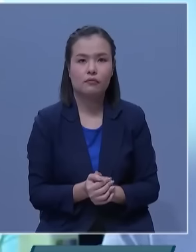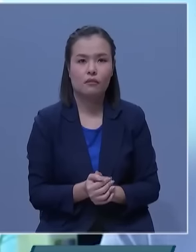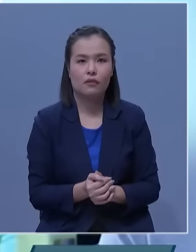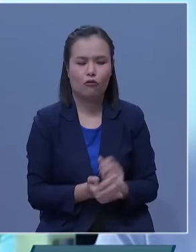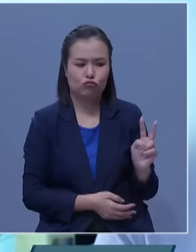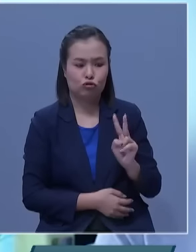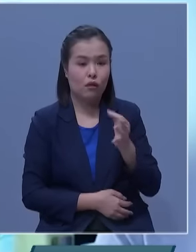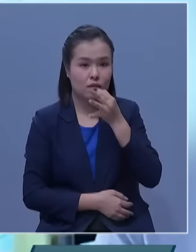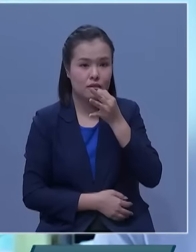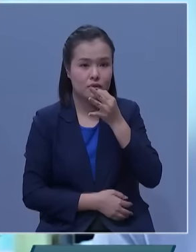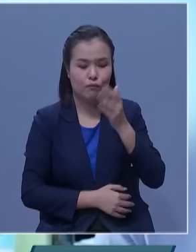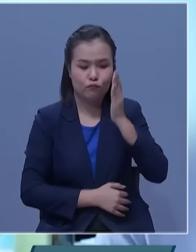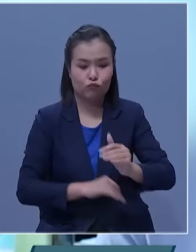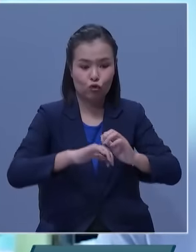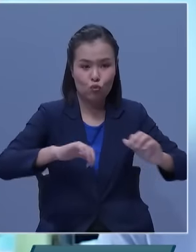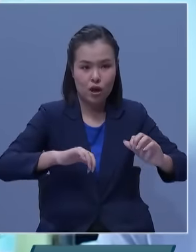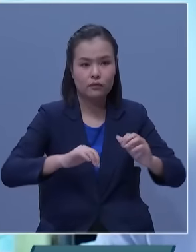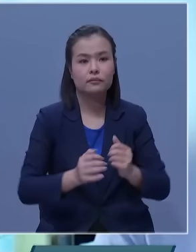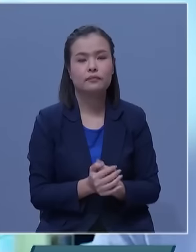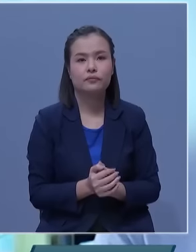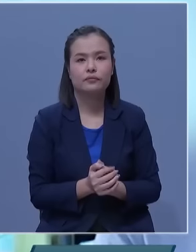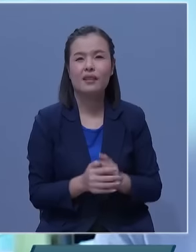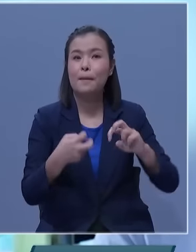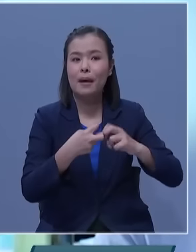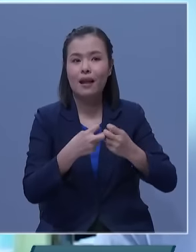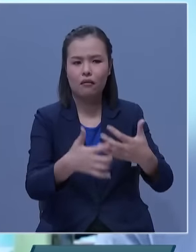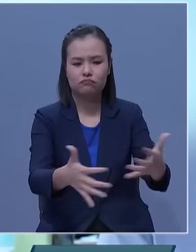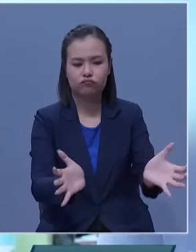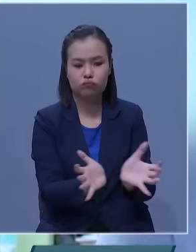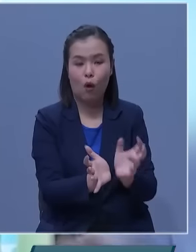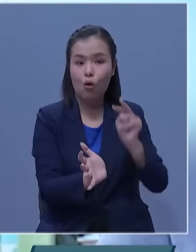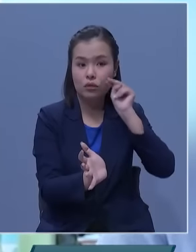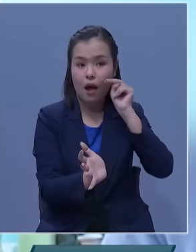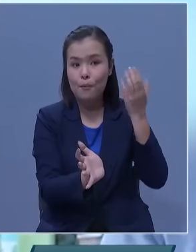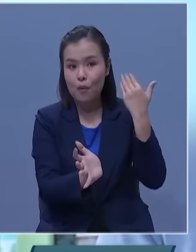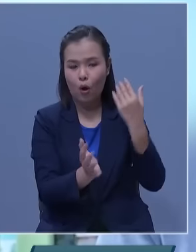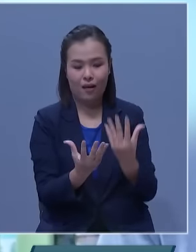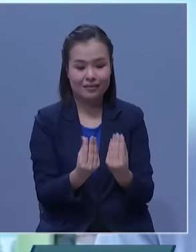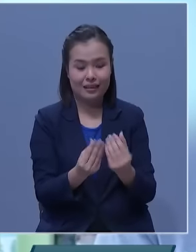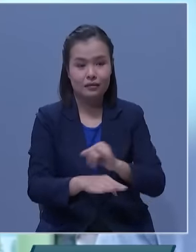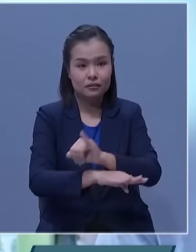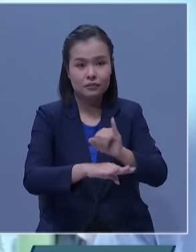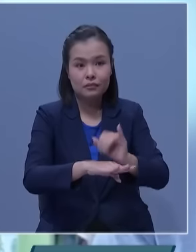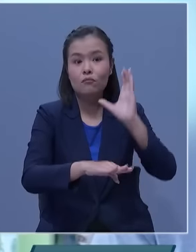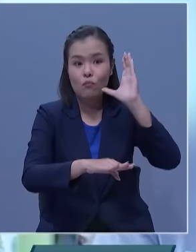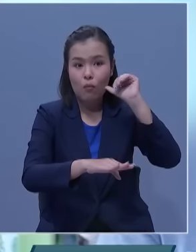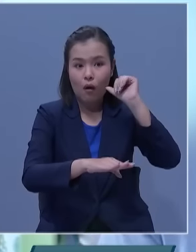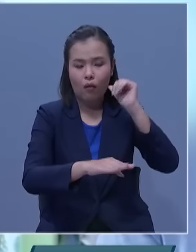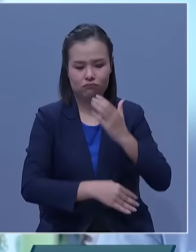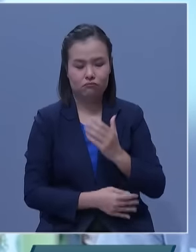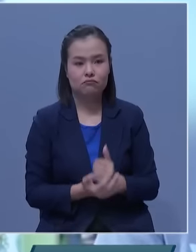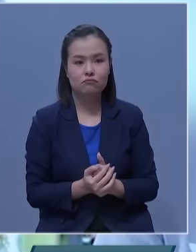วกเขามีอาชีพทำสวนทุเรียนปมปัญหามันเกิดจากเรื่องของบ่อน้ำจากเดิมที่ดินแปลงนี้เป็นของพ่อของคุณสุน